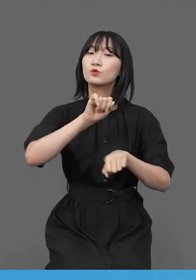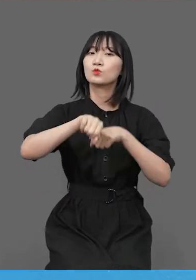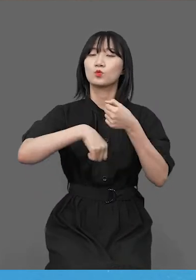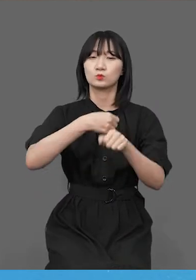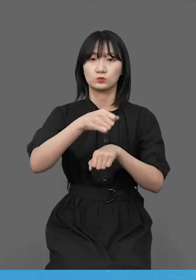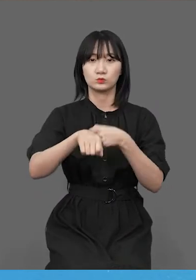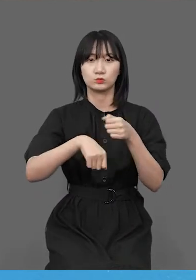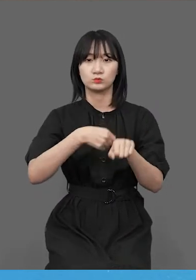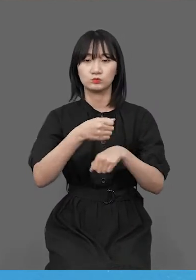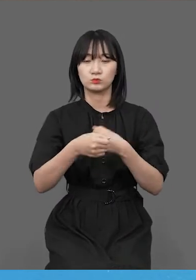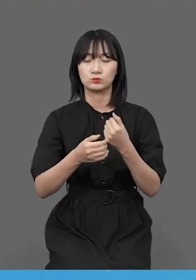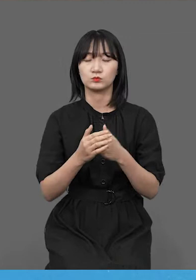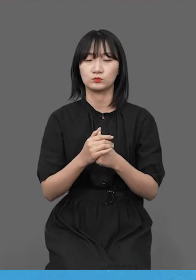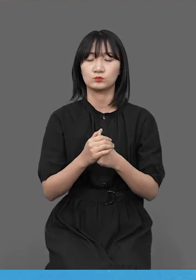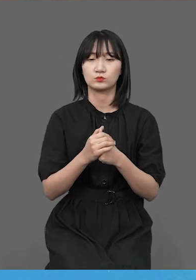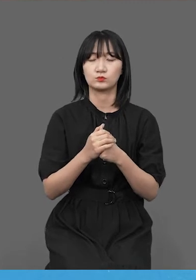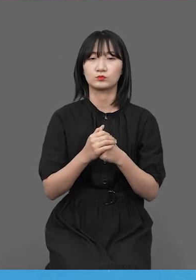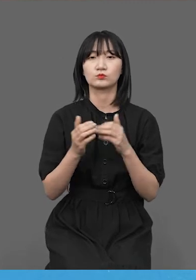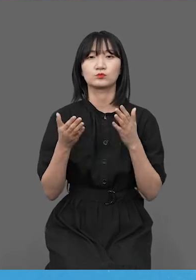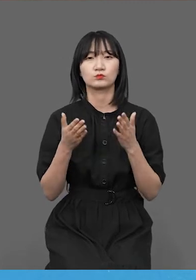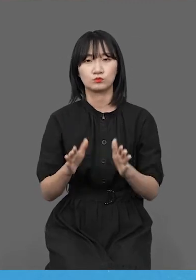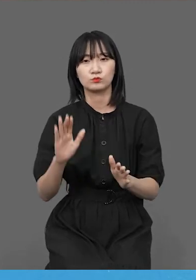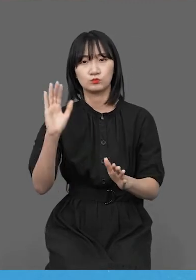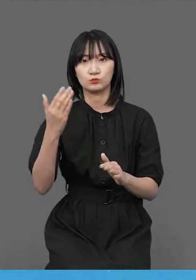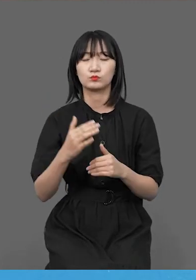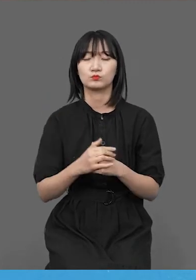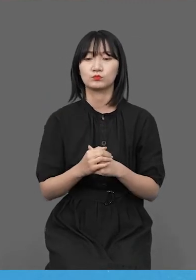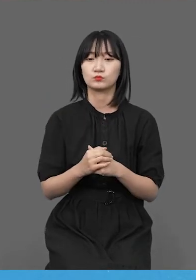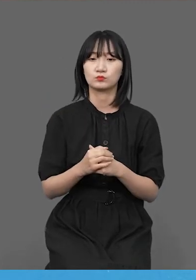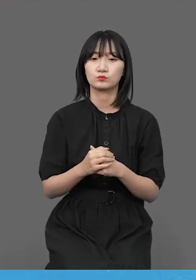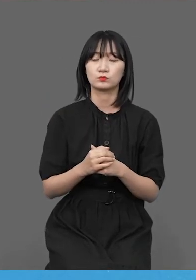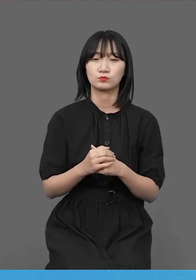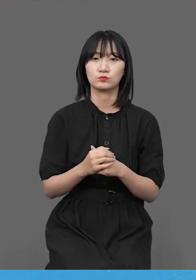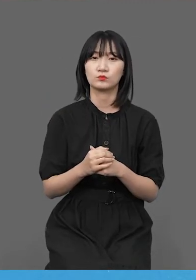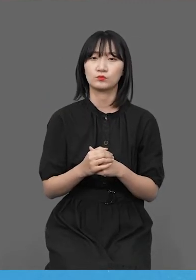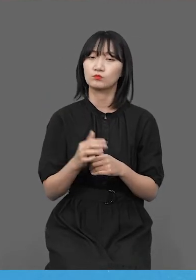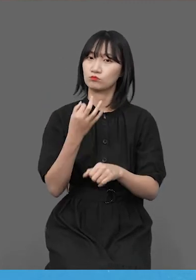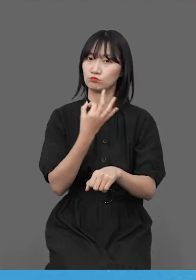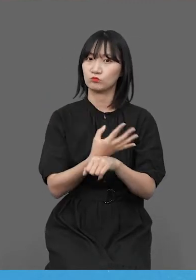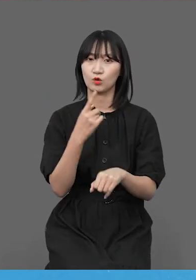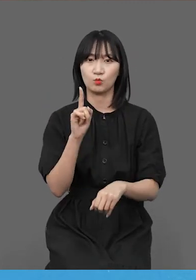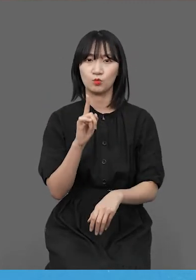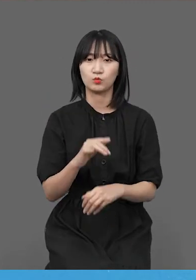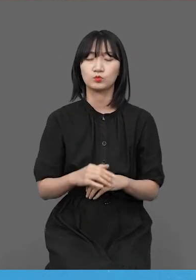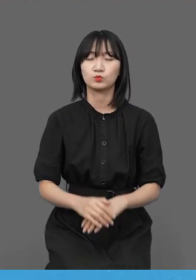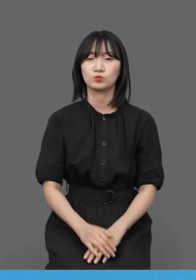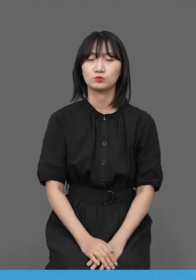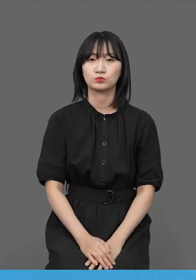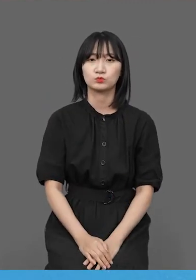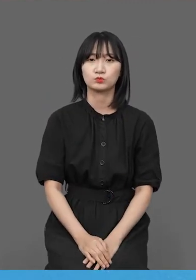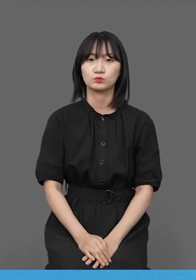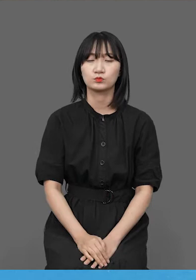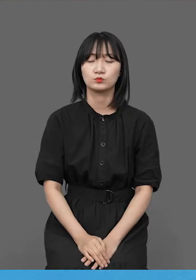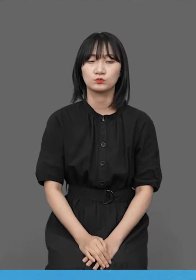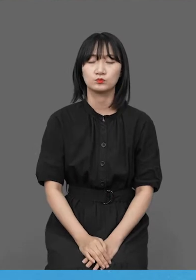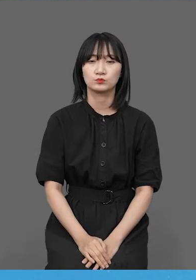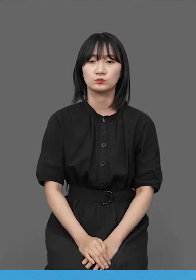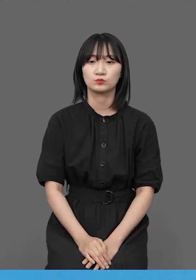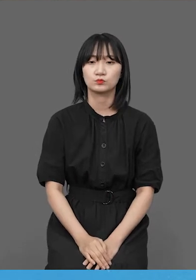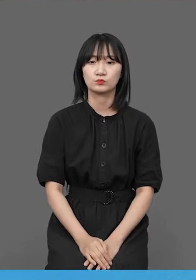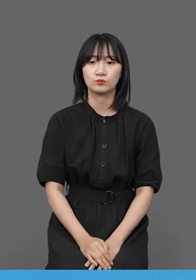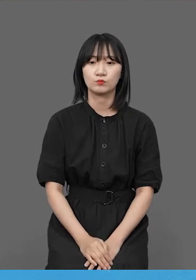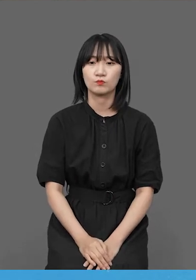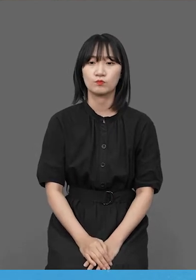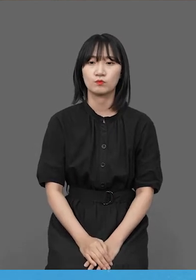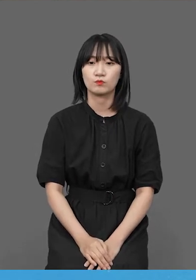동물로 이제 해서 태어난다, 이런 얘기인데 바로 그 얘기입니다. 간단해요. 무슨 말이냐면은